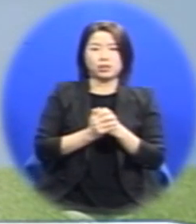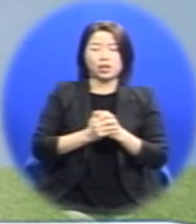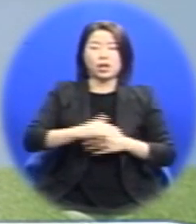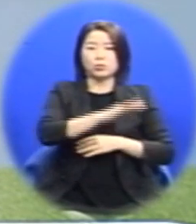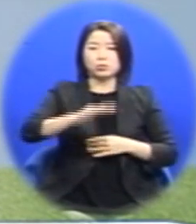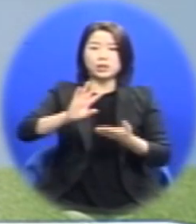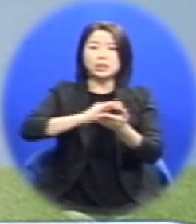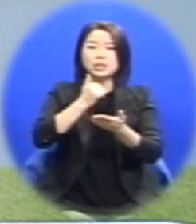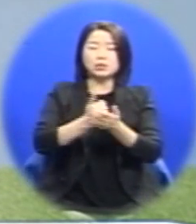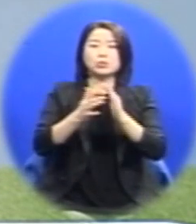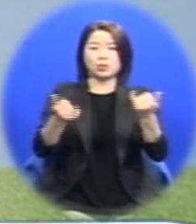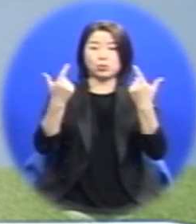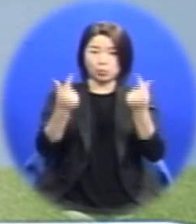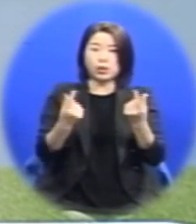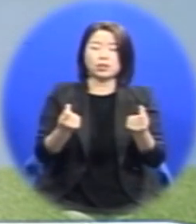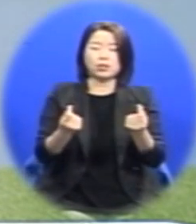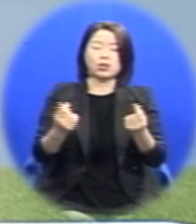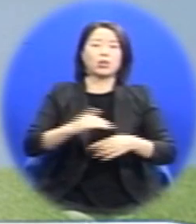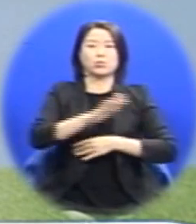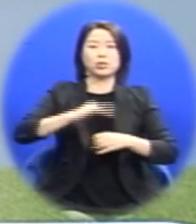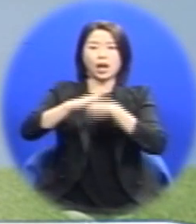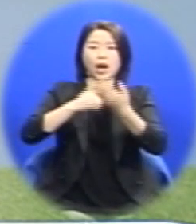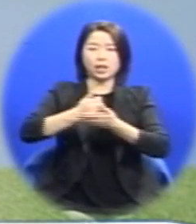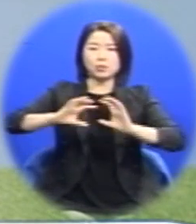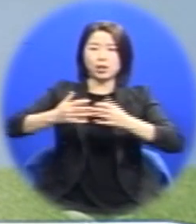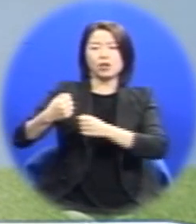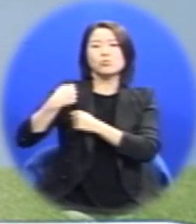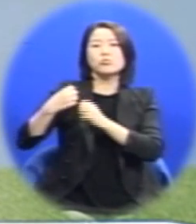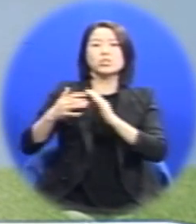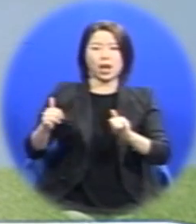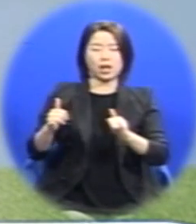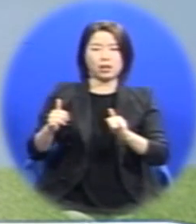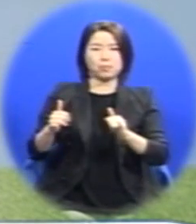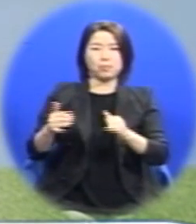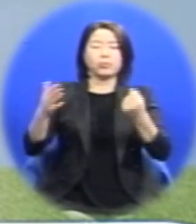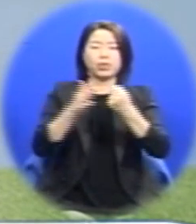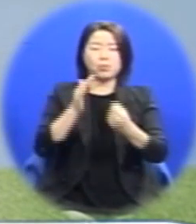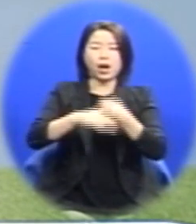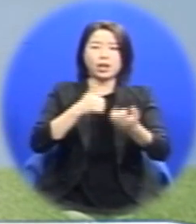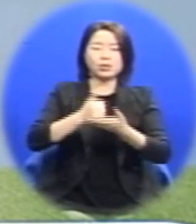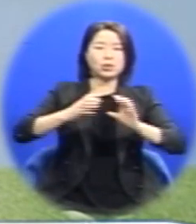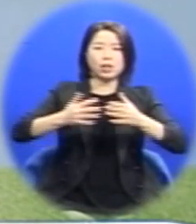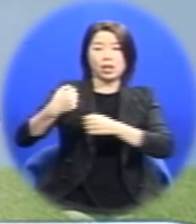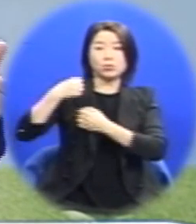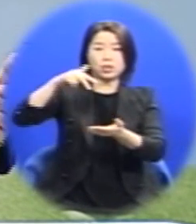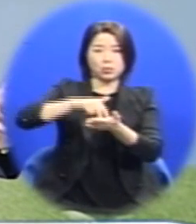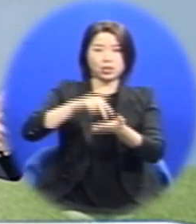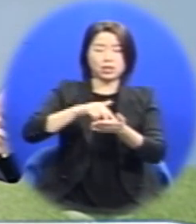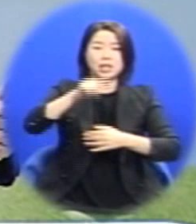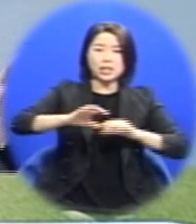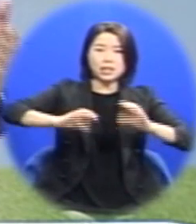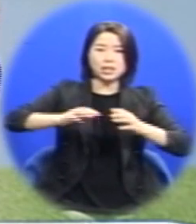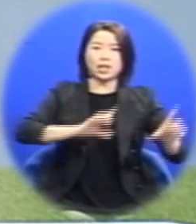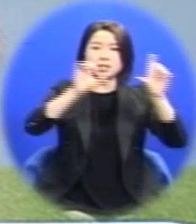우리 그리스도인들도 똑같다니까요. 우리는 하나님의 나라의 군사들입니다. 그러니 하나님의 나라의 군사로서 이 세상 살아가는